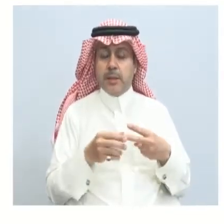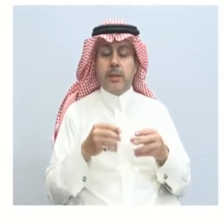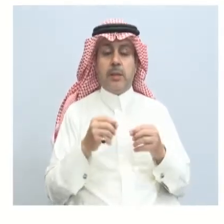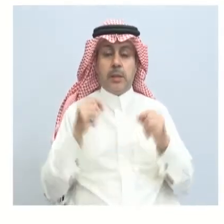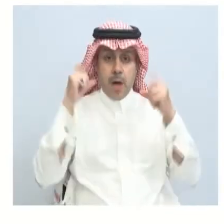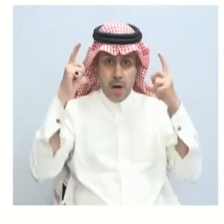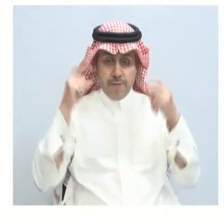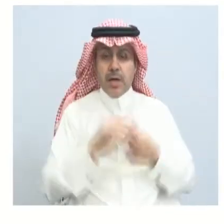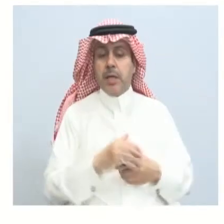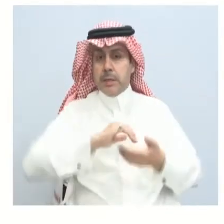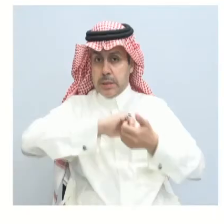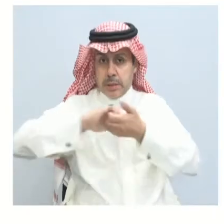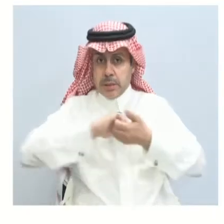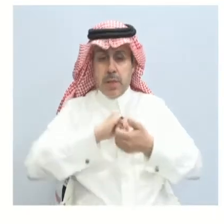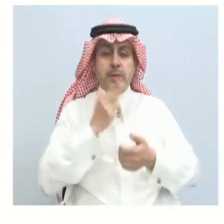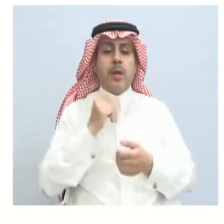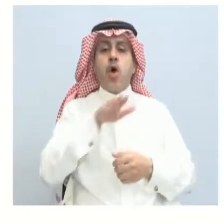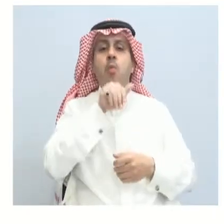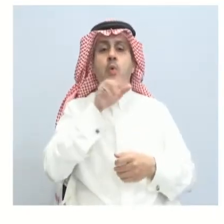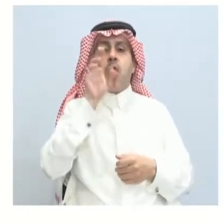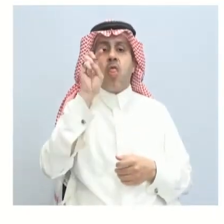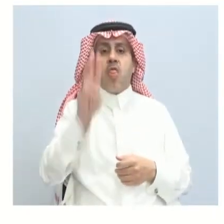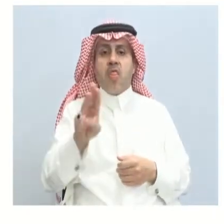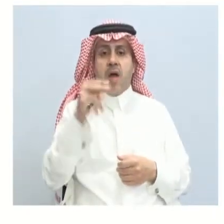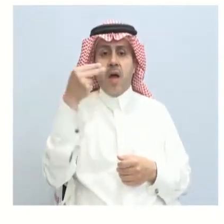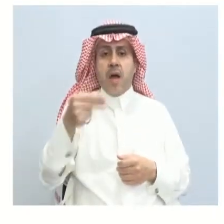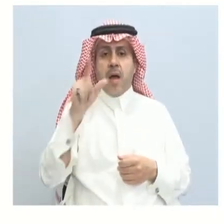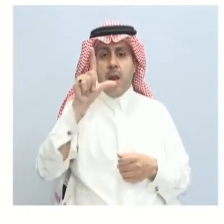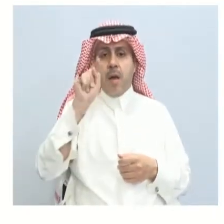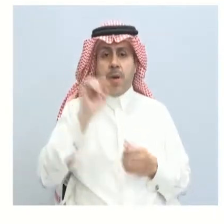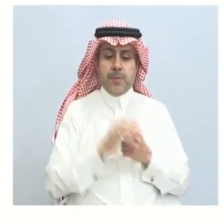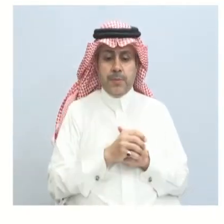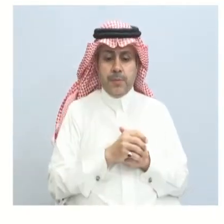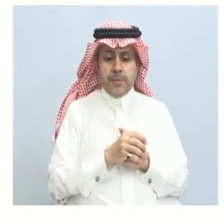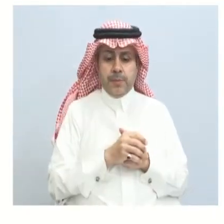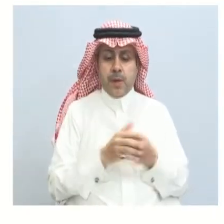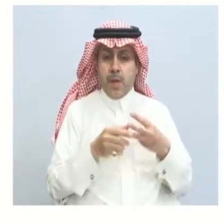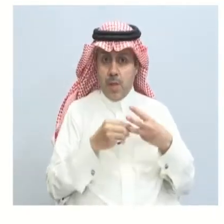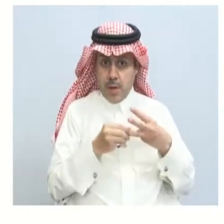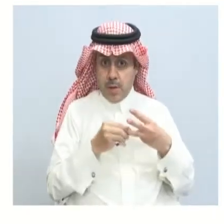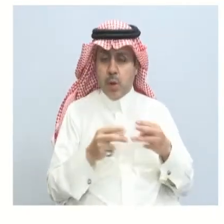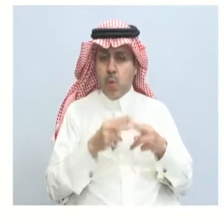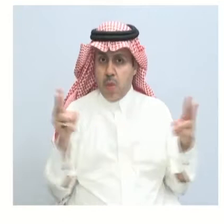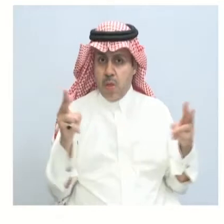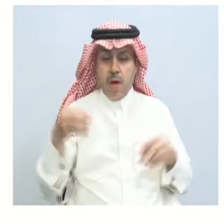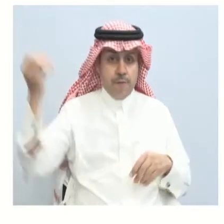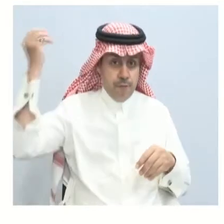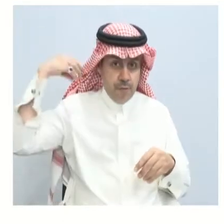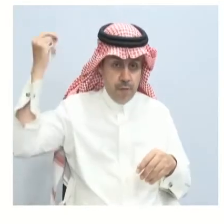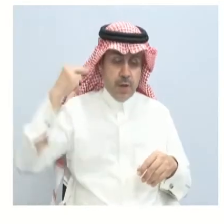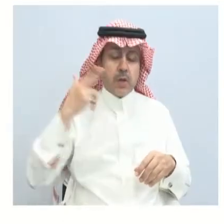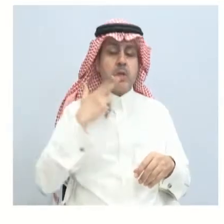الصحابي الجليل ابو ثعلبه الخشني رضي الله عنه كذلك سنوضح فضل حسن